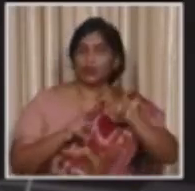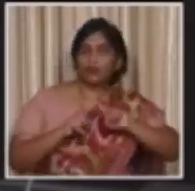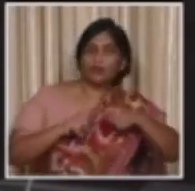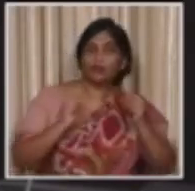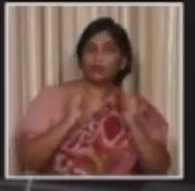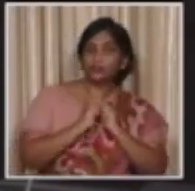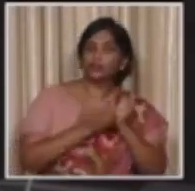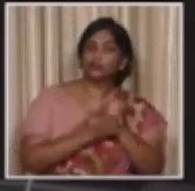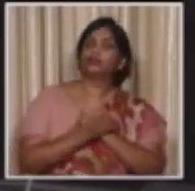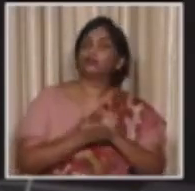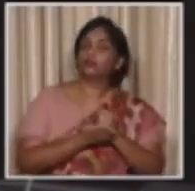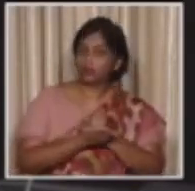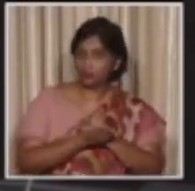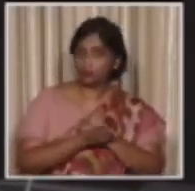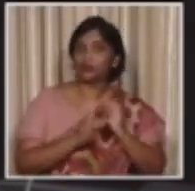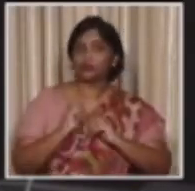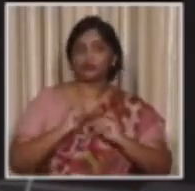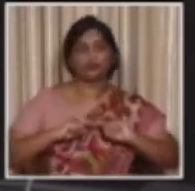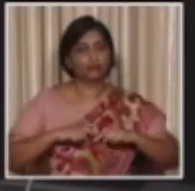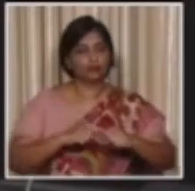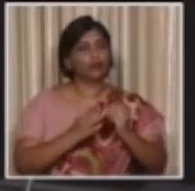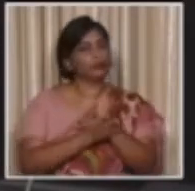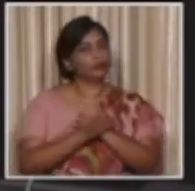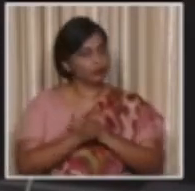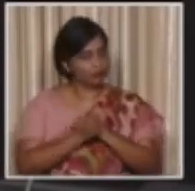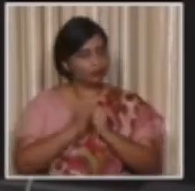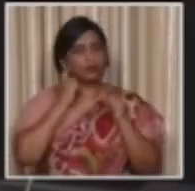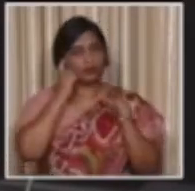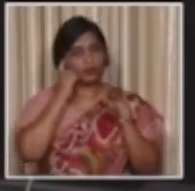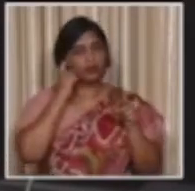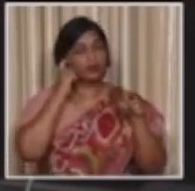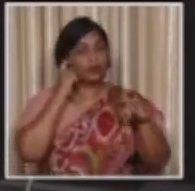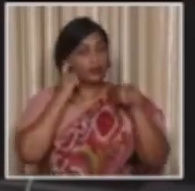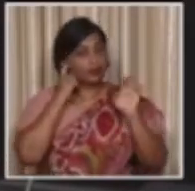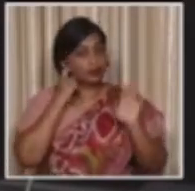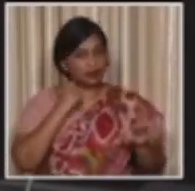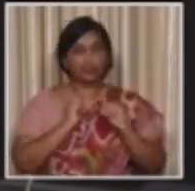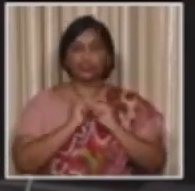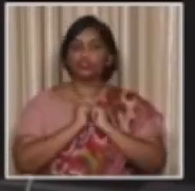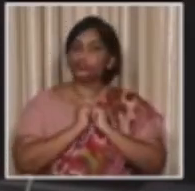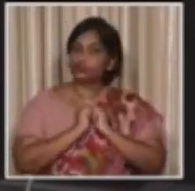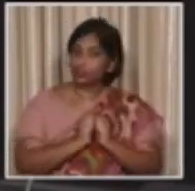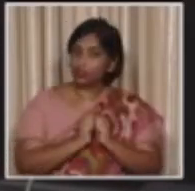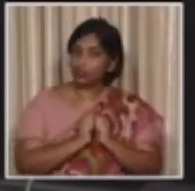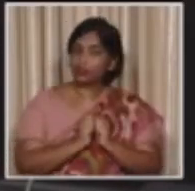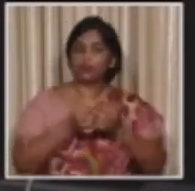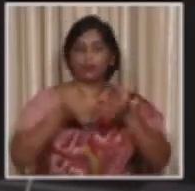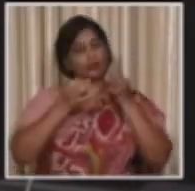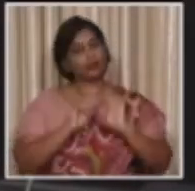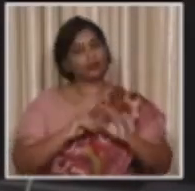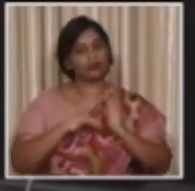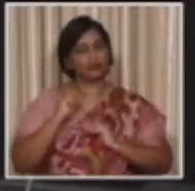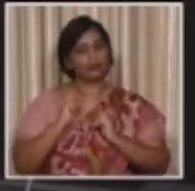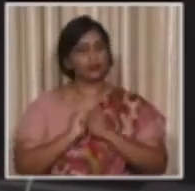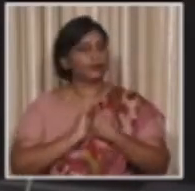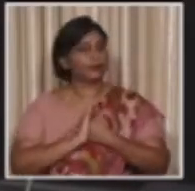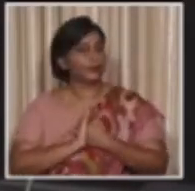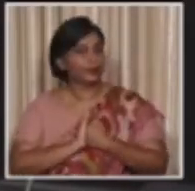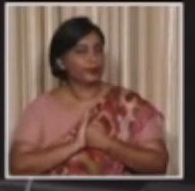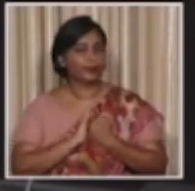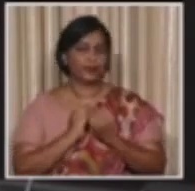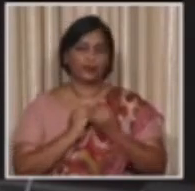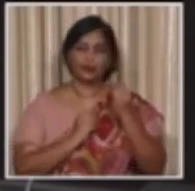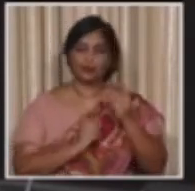in a Cielo Denata, Kriatma Kerala, Cielo Denatamat, AIG, Rekiave, Vidimat Bave, Saha Garutu